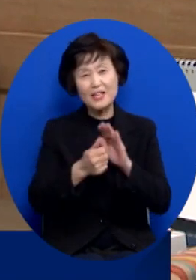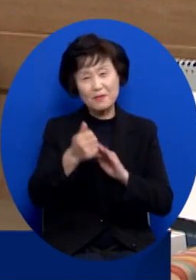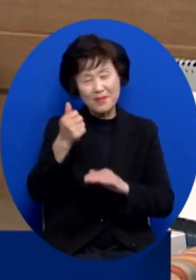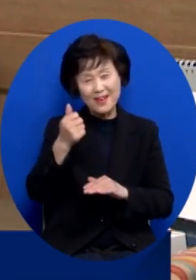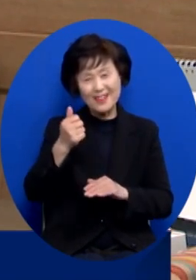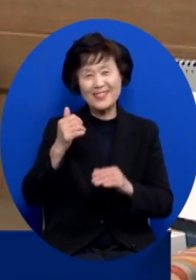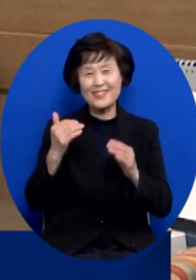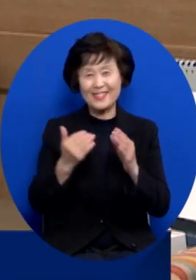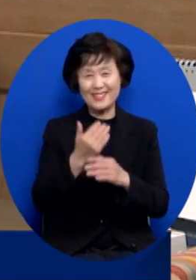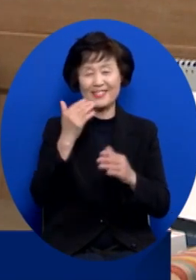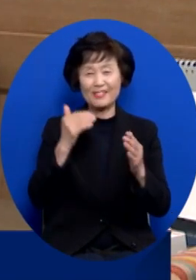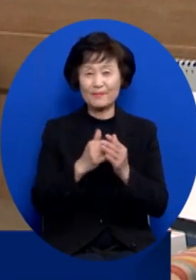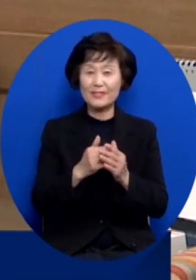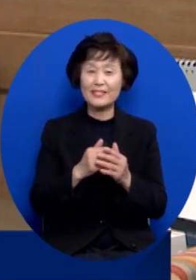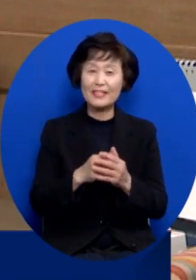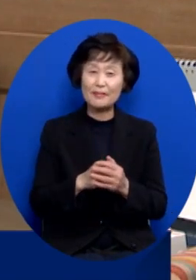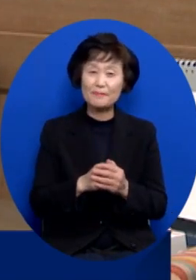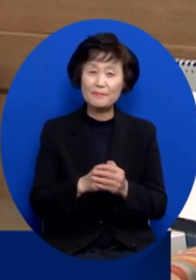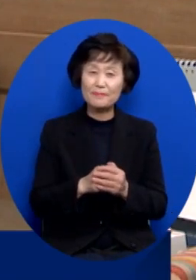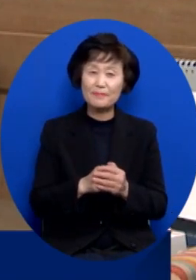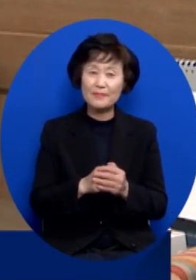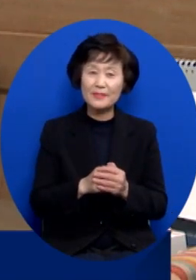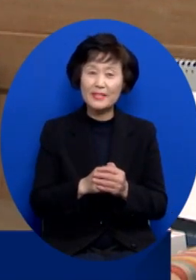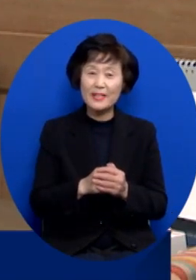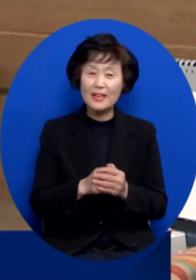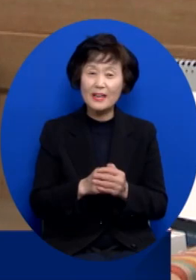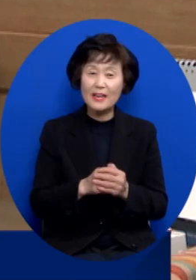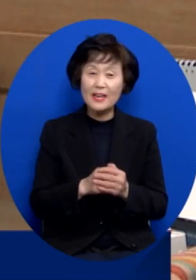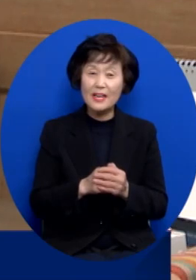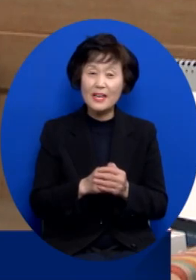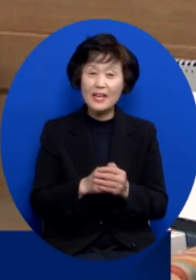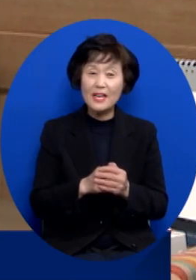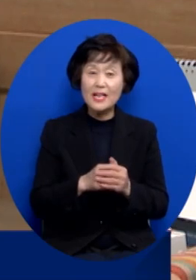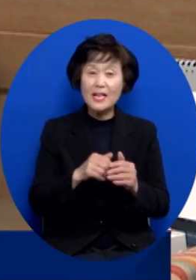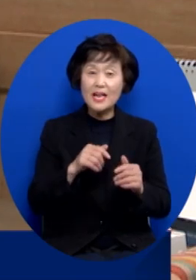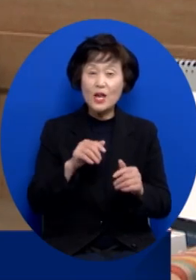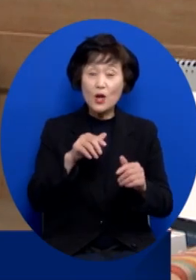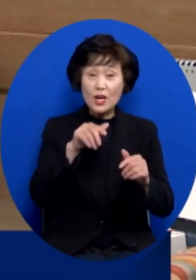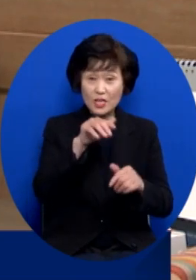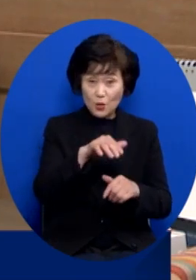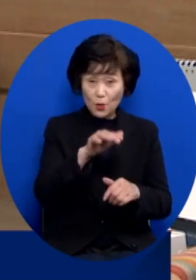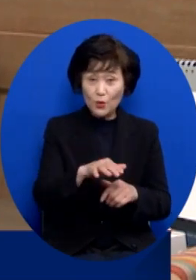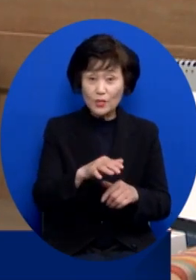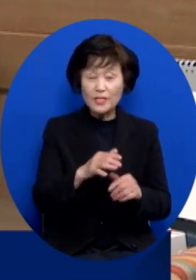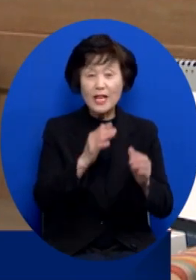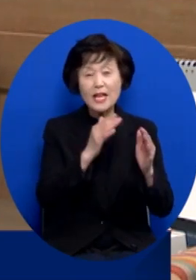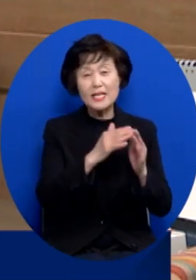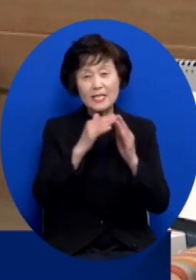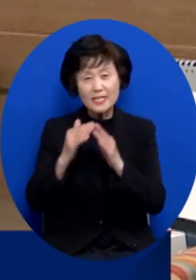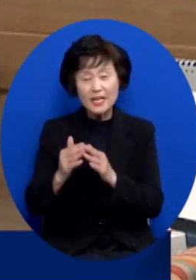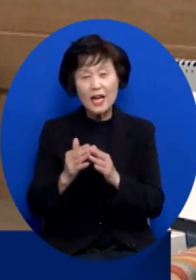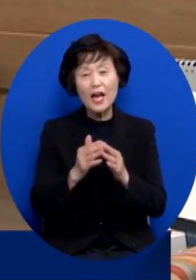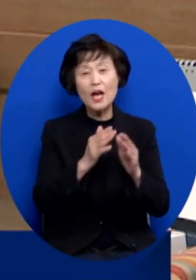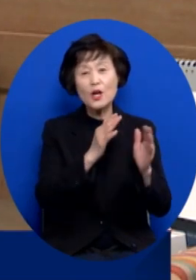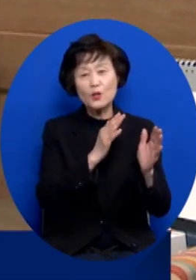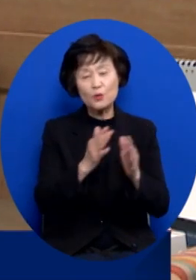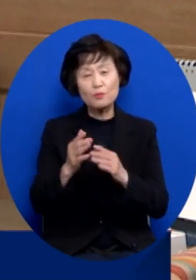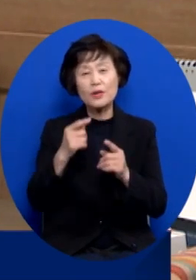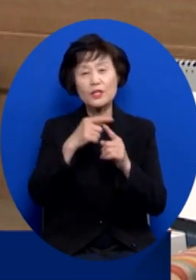생겼습니다 국우동에 이렇게 준비하는 교회는 저희들이 목회에만 집중할 수